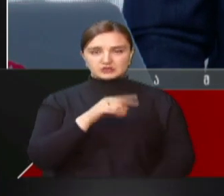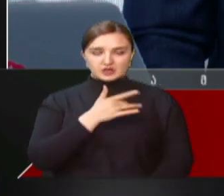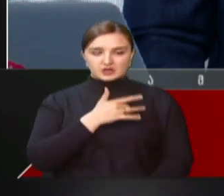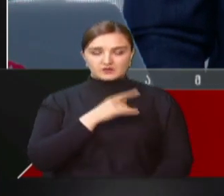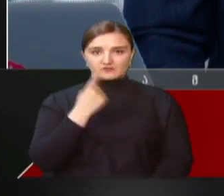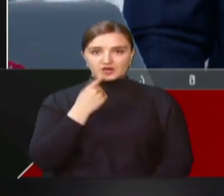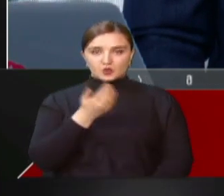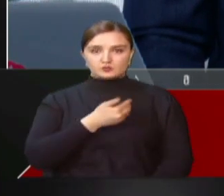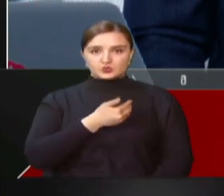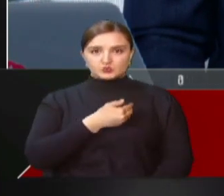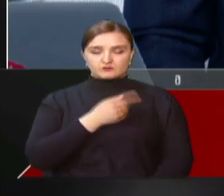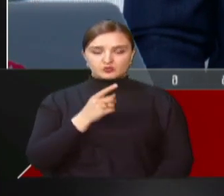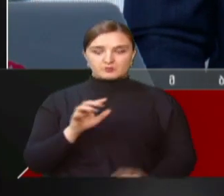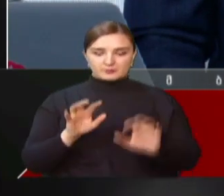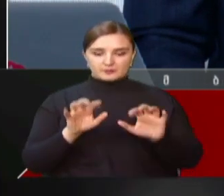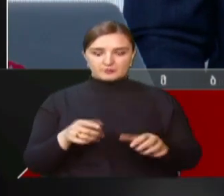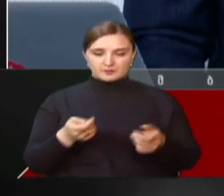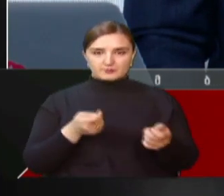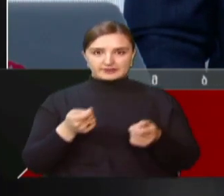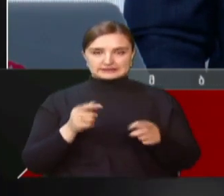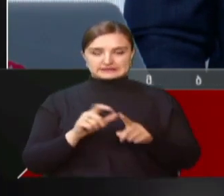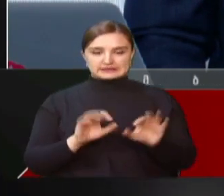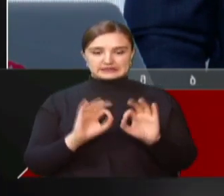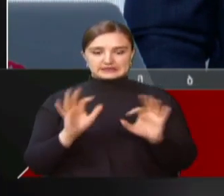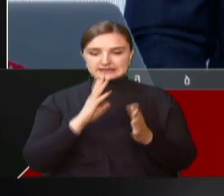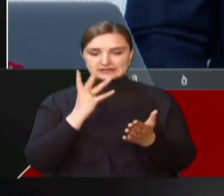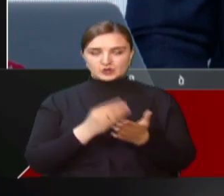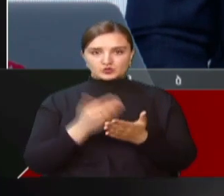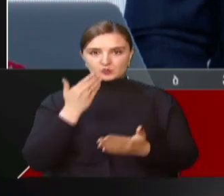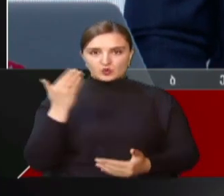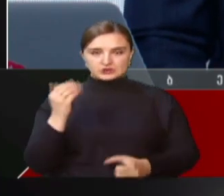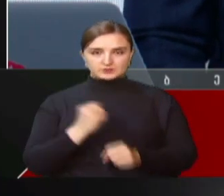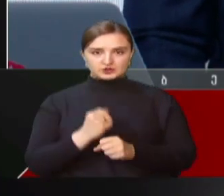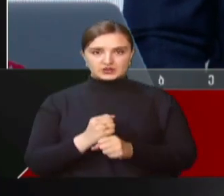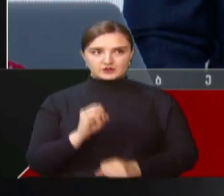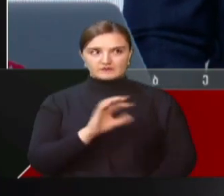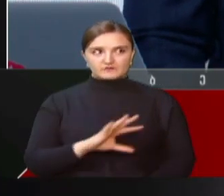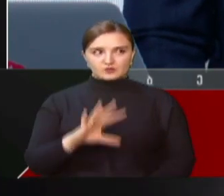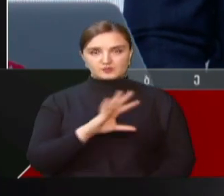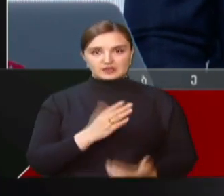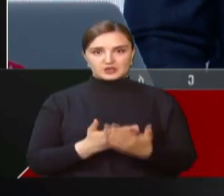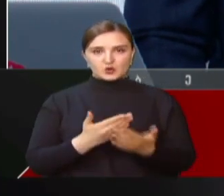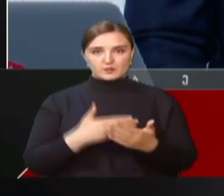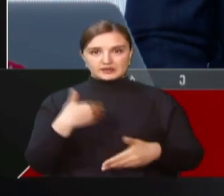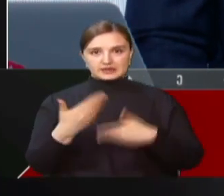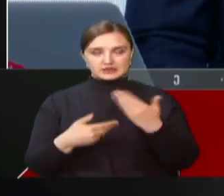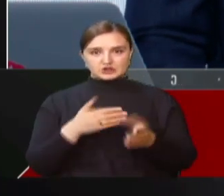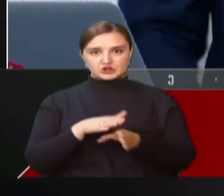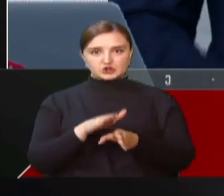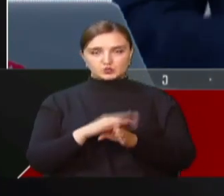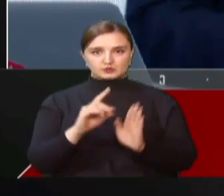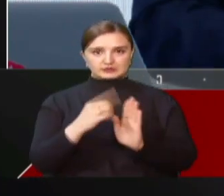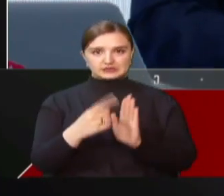სრულს გამოთქვამენ, რომ პრეზიდენტმა მეტწილად აქცენტები საკუთარ მოხსენებაში გააკეთოს ევროკომისიის რეკომენდაციების შესრულების